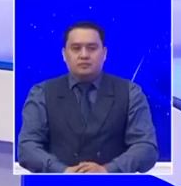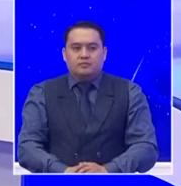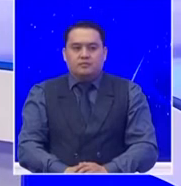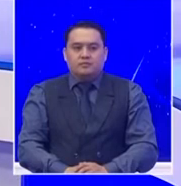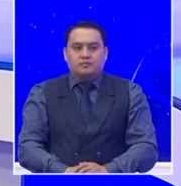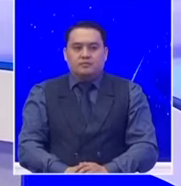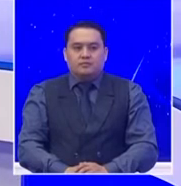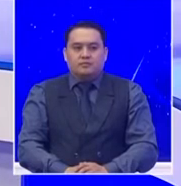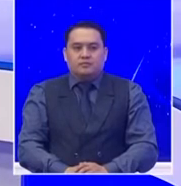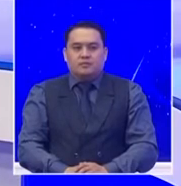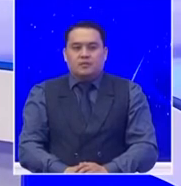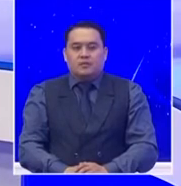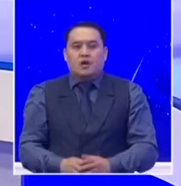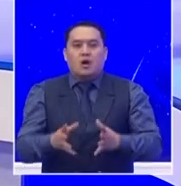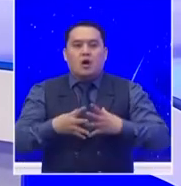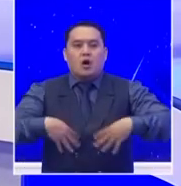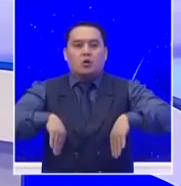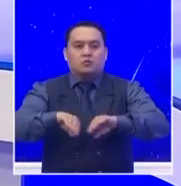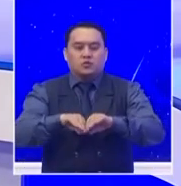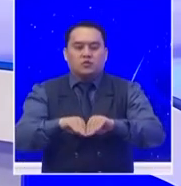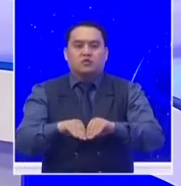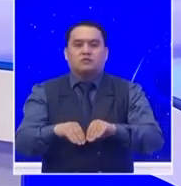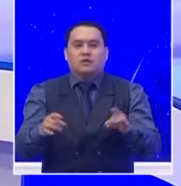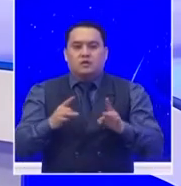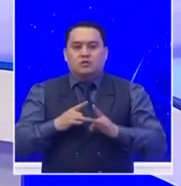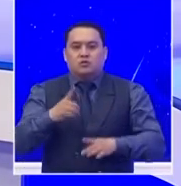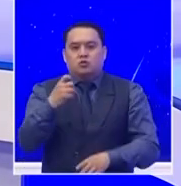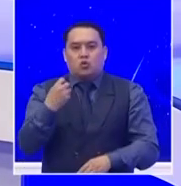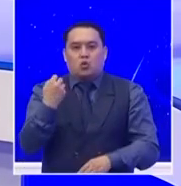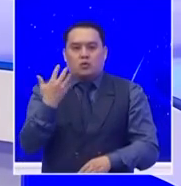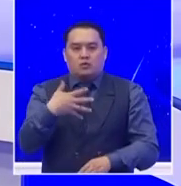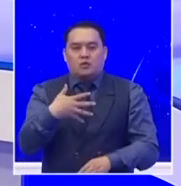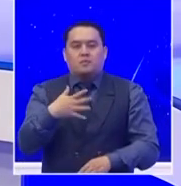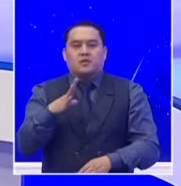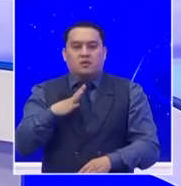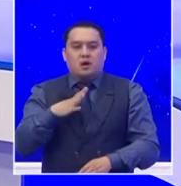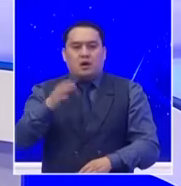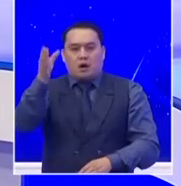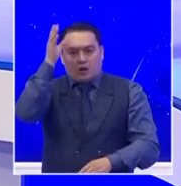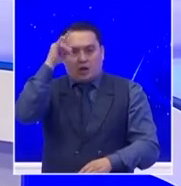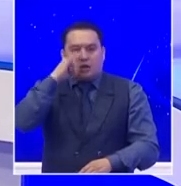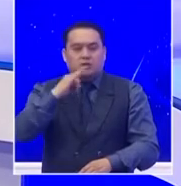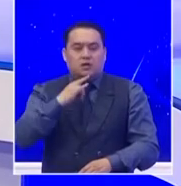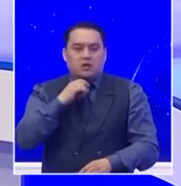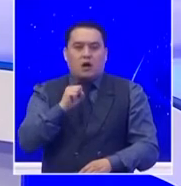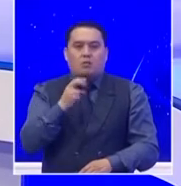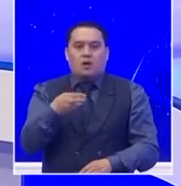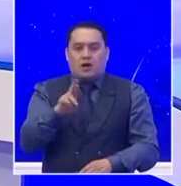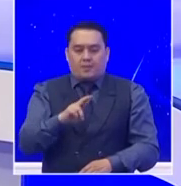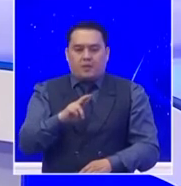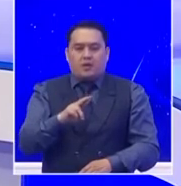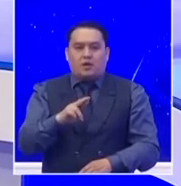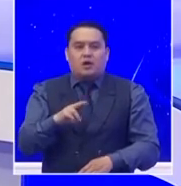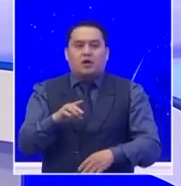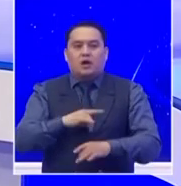Преемственность поколений. В этом году общественность страны празднует 175-летие величайшего акына казахской степи. Он первым донес